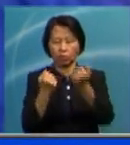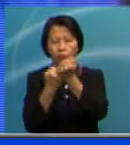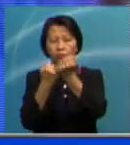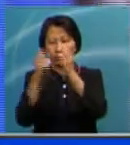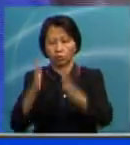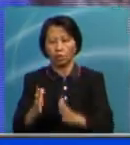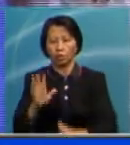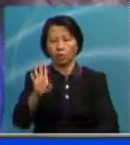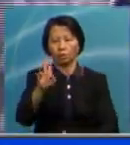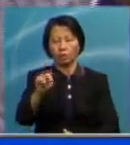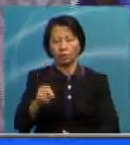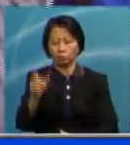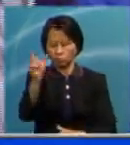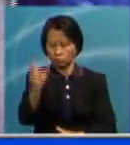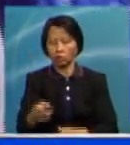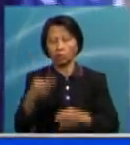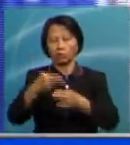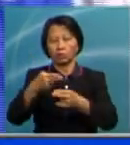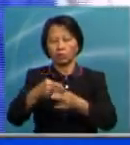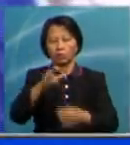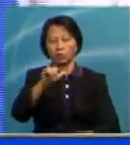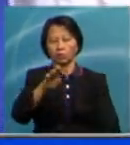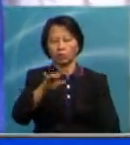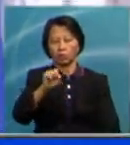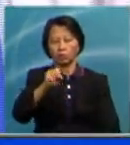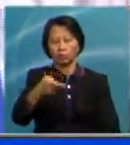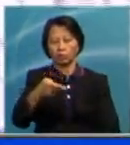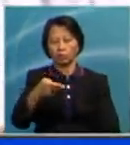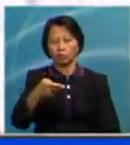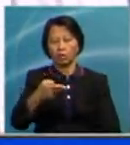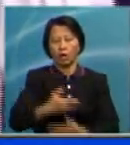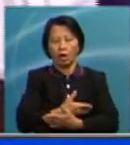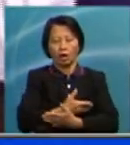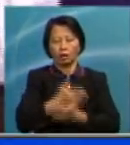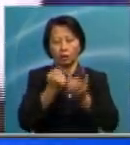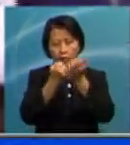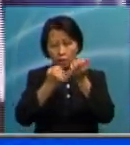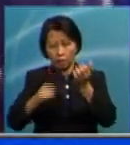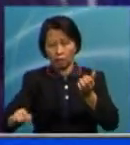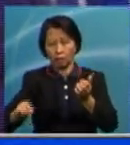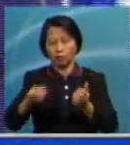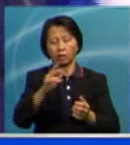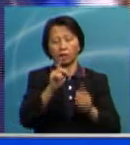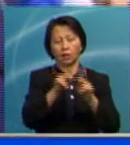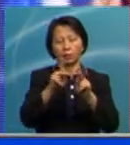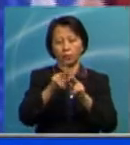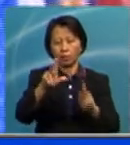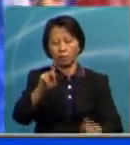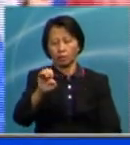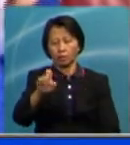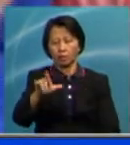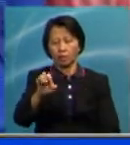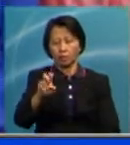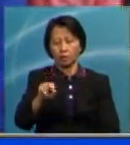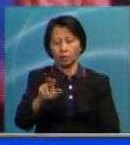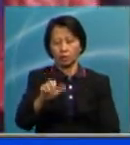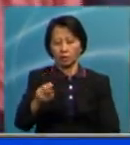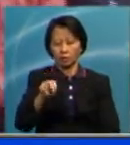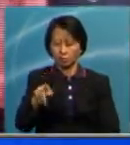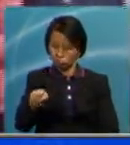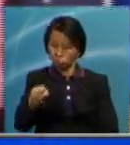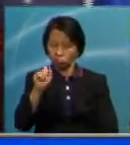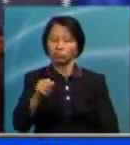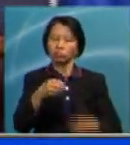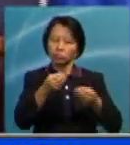BN mempertaruhkan calonnya yusif nos Balo anak kelahiran kampung telian yang dilihat mampu memberikan